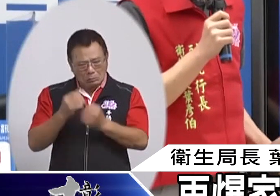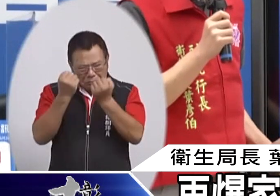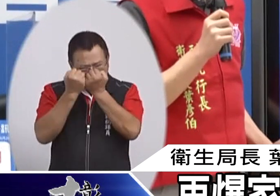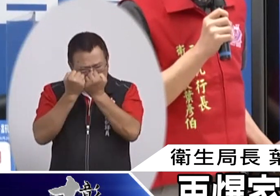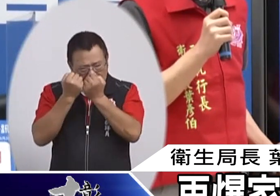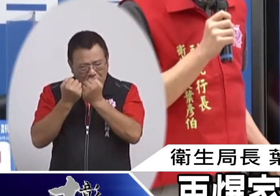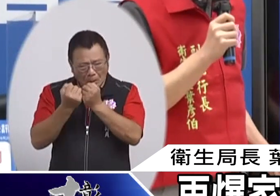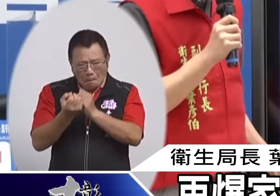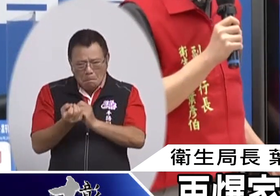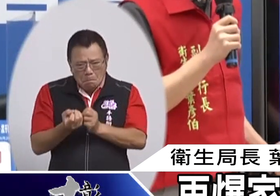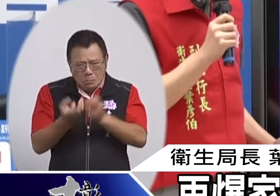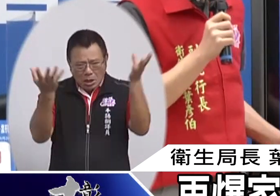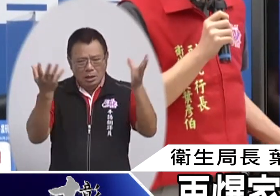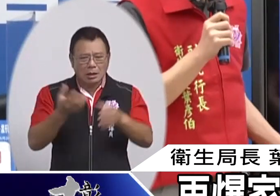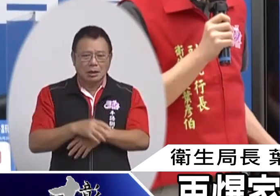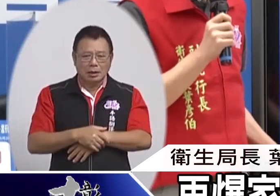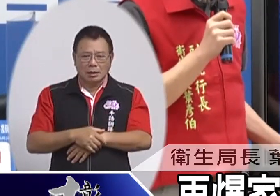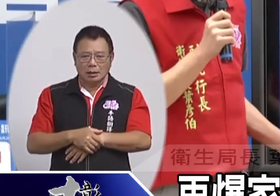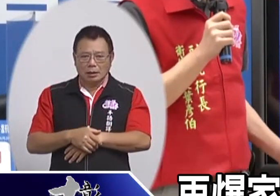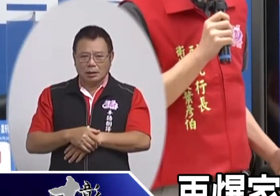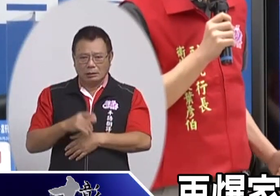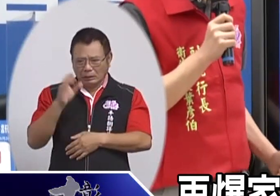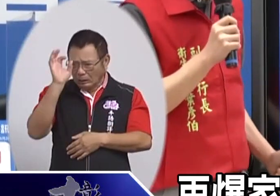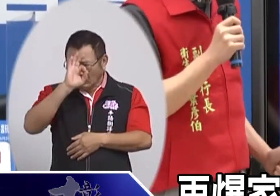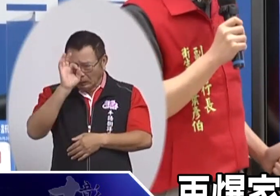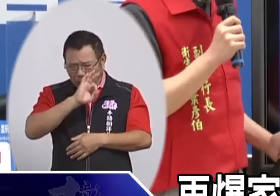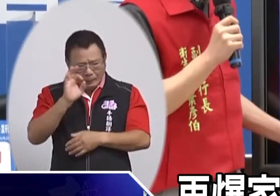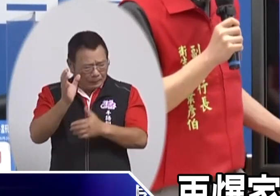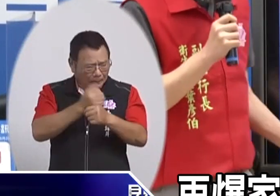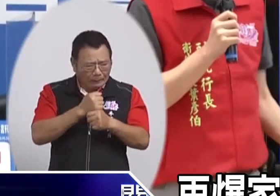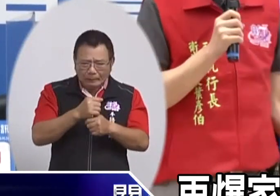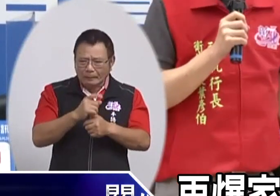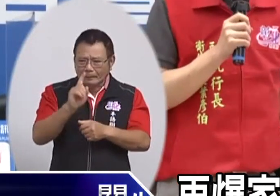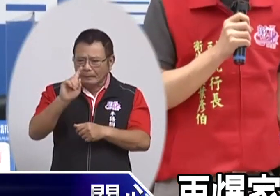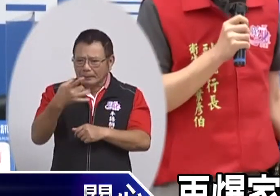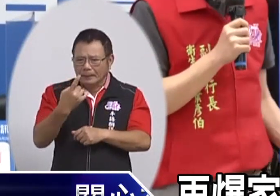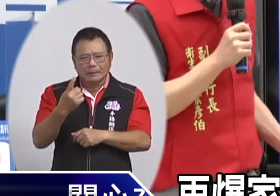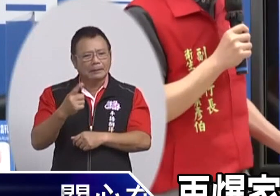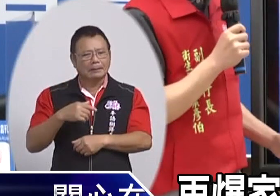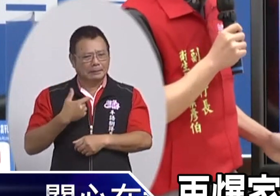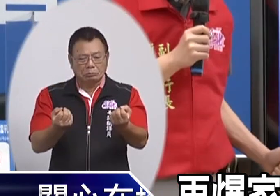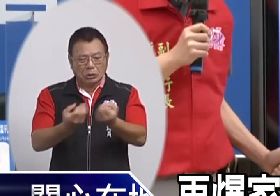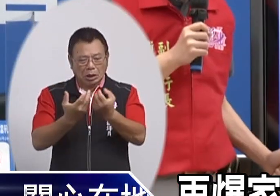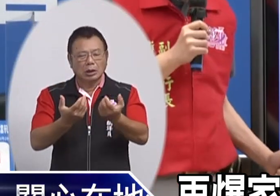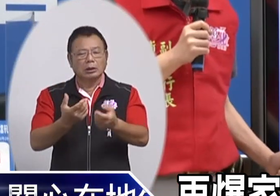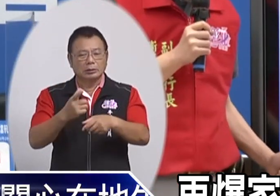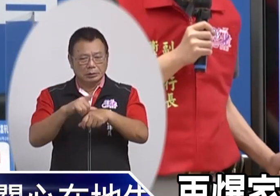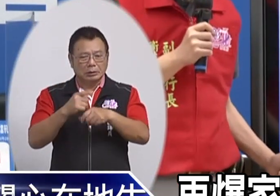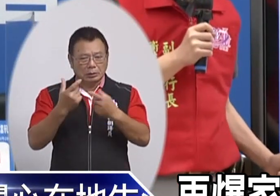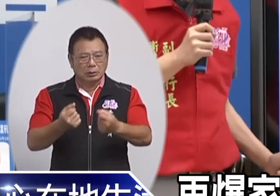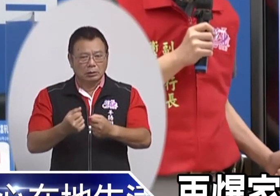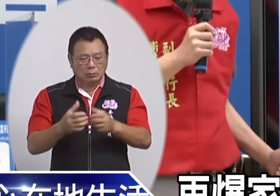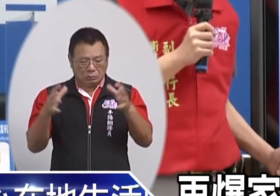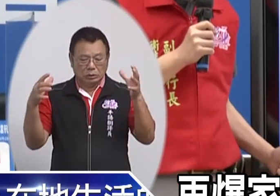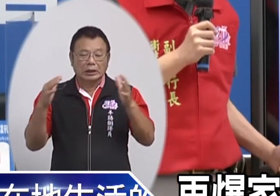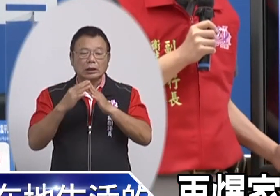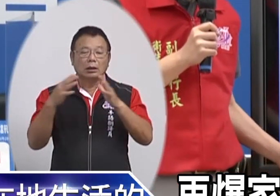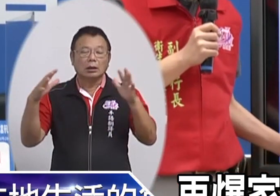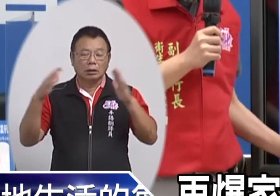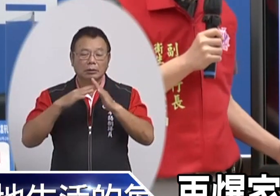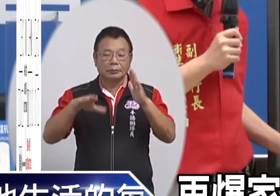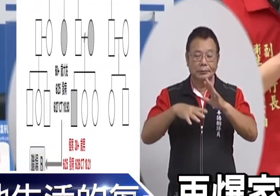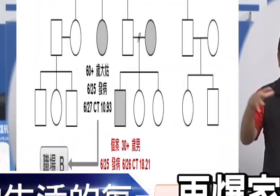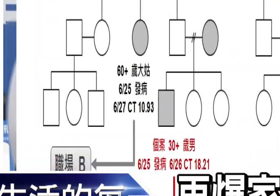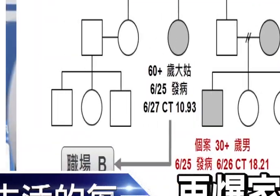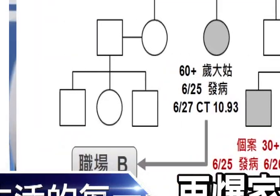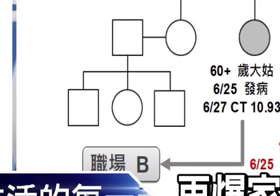角，就要靠疫调去把冰山的一角底下潜藏的感染把它找出来。那这样的家庭群聚，一